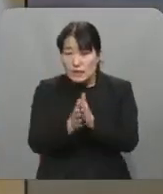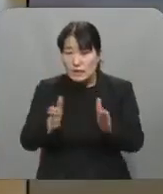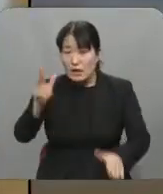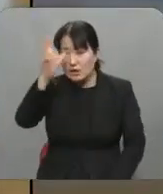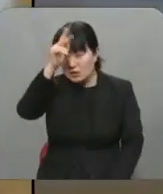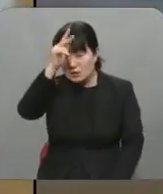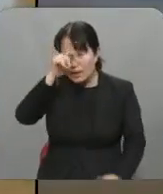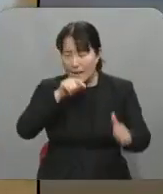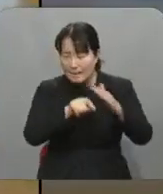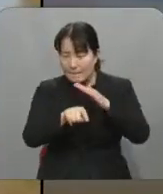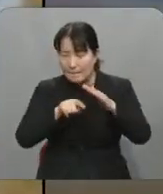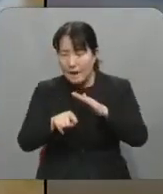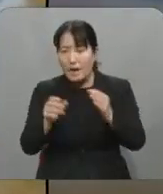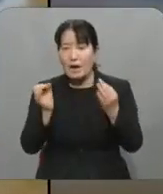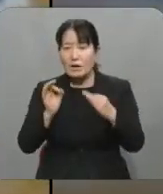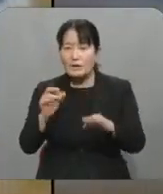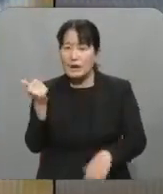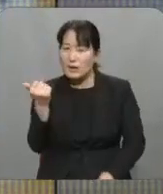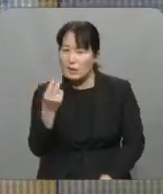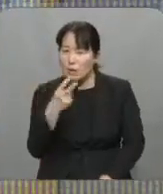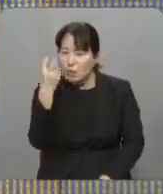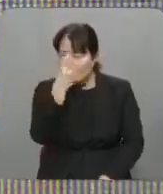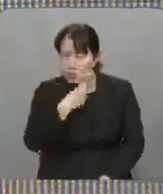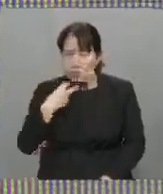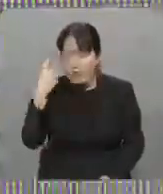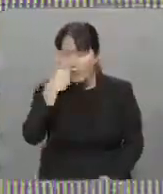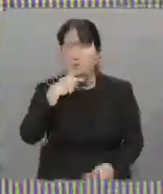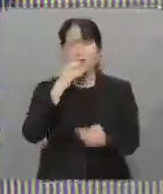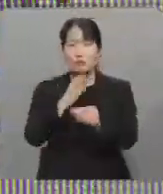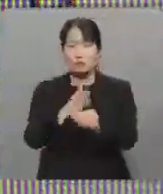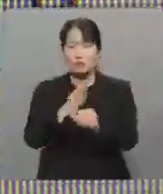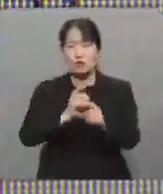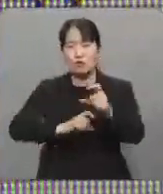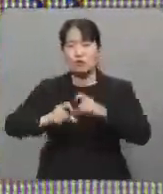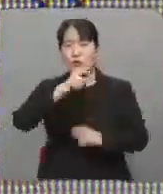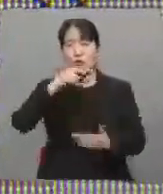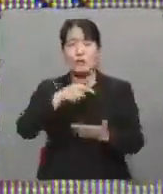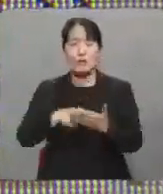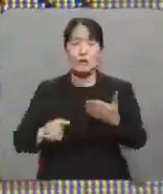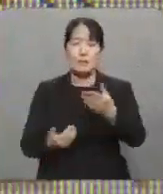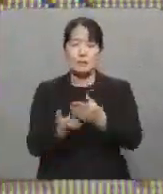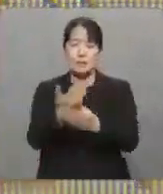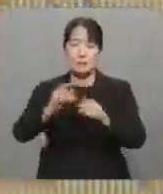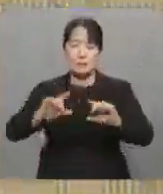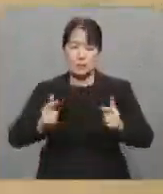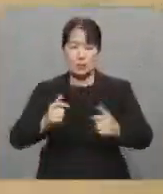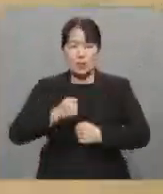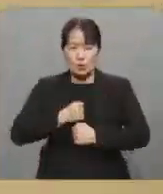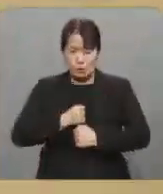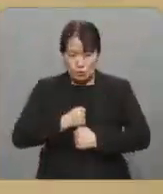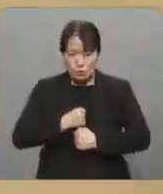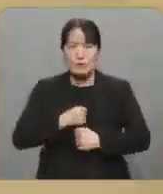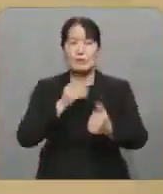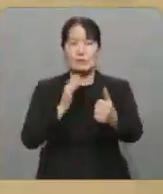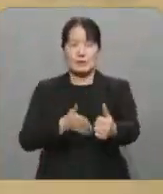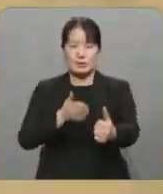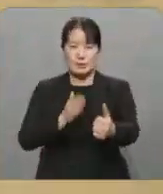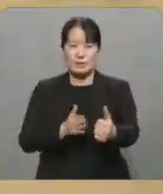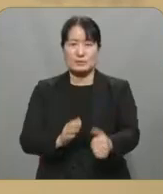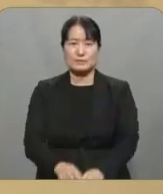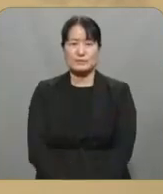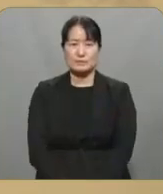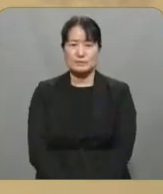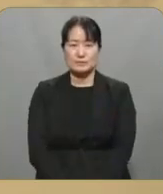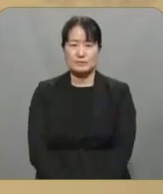수사 와 계좌 조사 등 용의자를 추적하고 있다며 추가 피해가 발생하지 않도록 각별히 유의해 줄 것을 당부했습니다